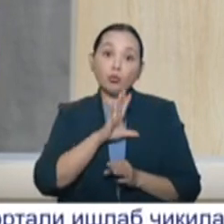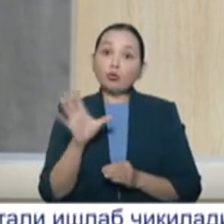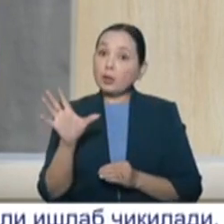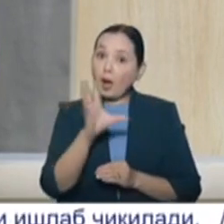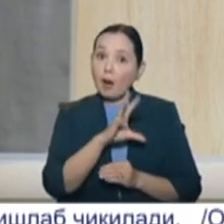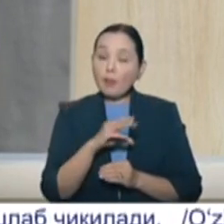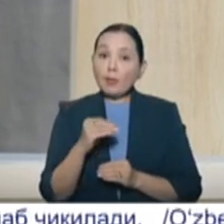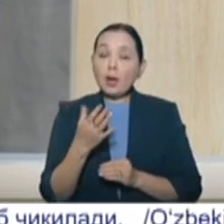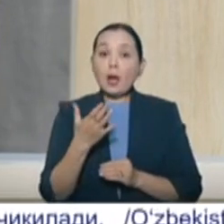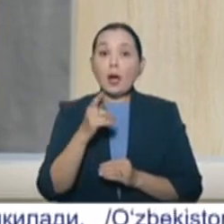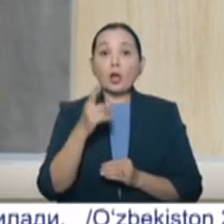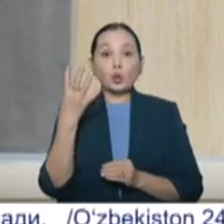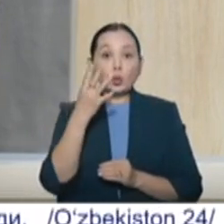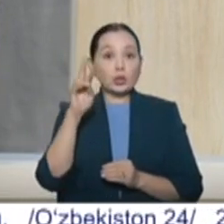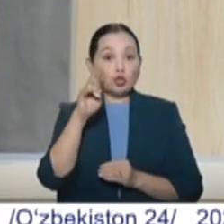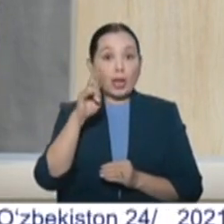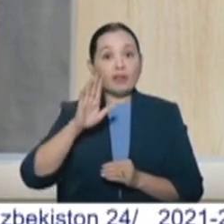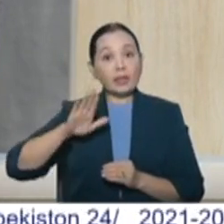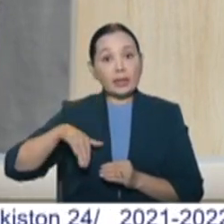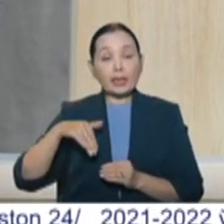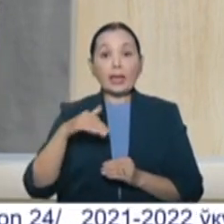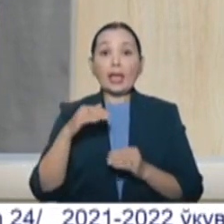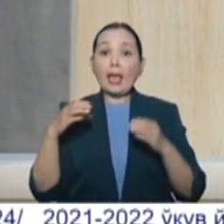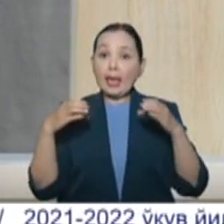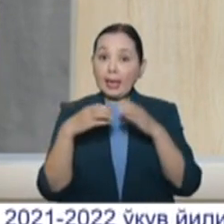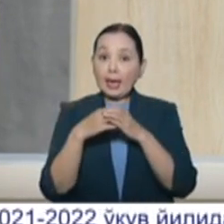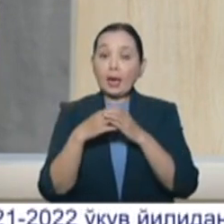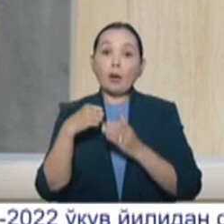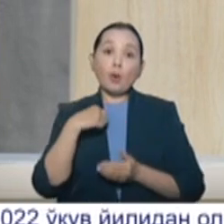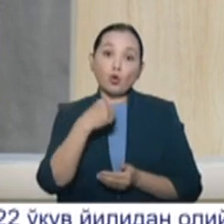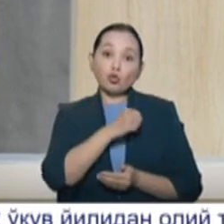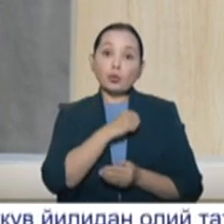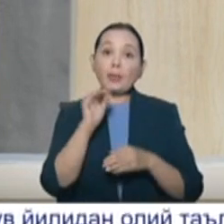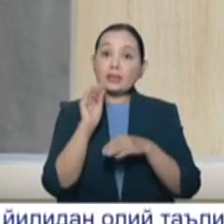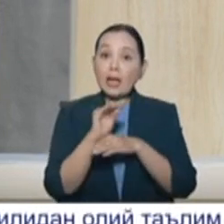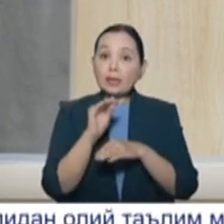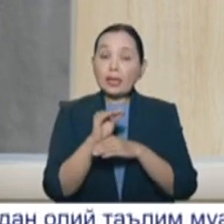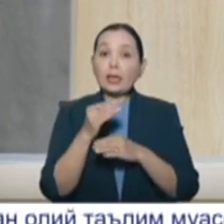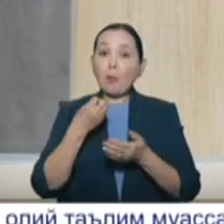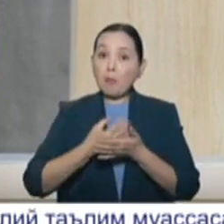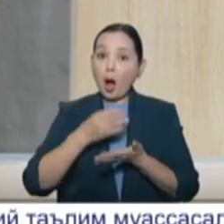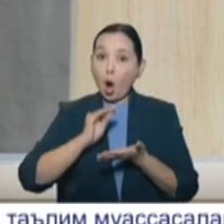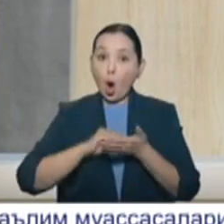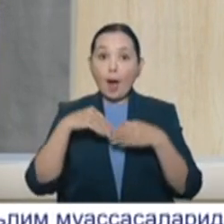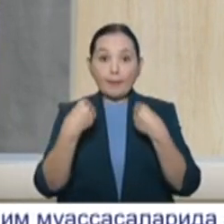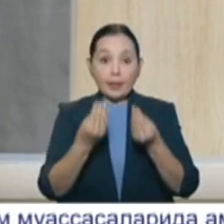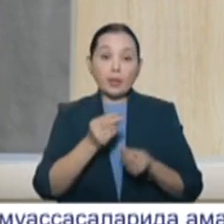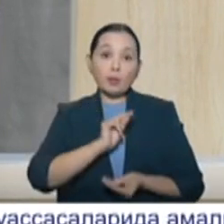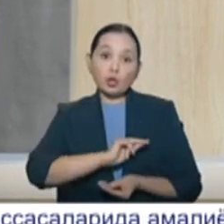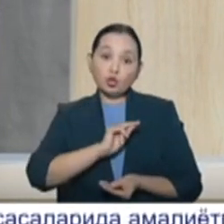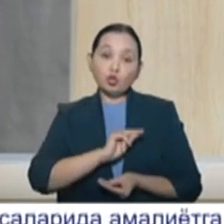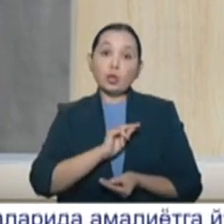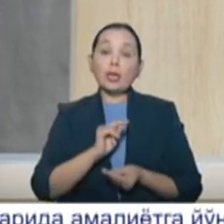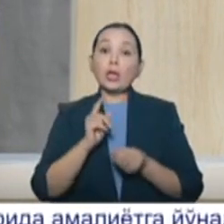Buni 4-yanvardan keyin vazirligimizga yig'ilib, o'zimiz tanqidi baho berib, o'zimizga ishimizni